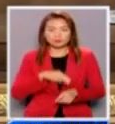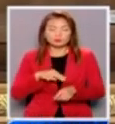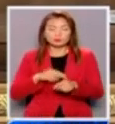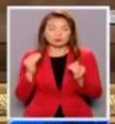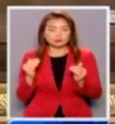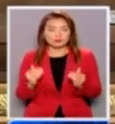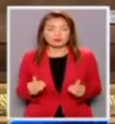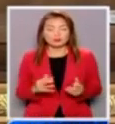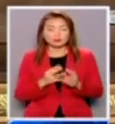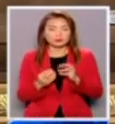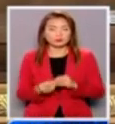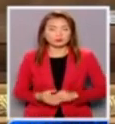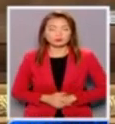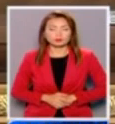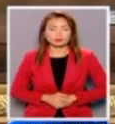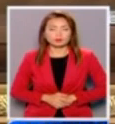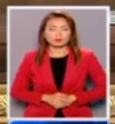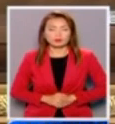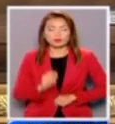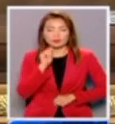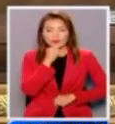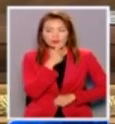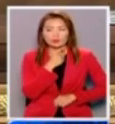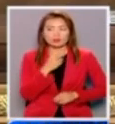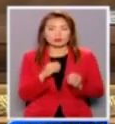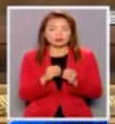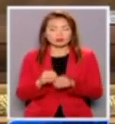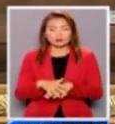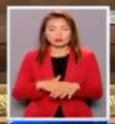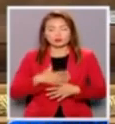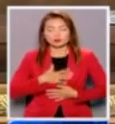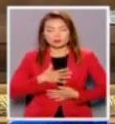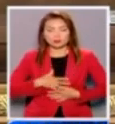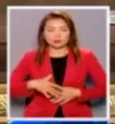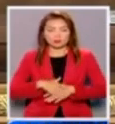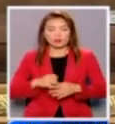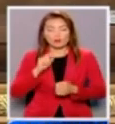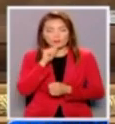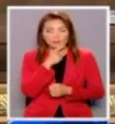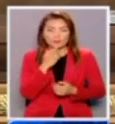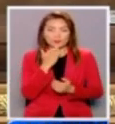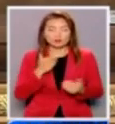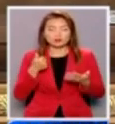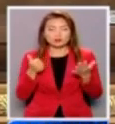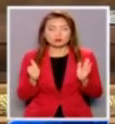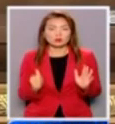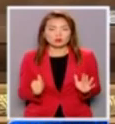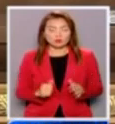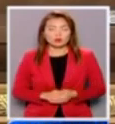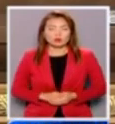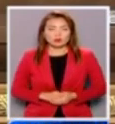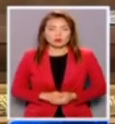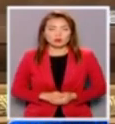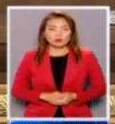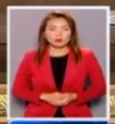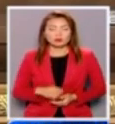төмендеу кезеңінде және сыртқы экономика ортаның нашарлауына қарамастан еліміздің экономикасының соңғы 6 жылдағы ең